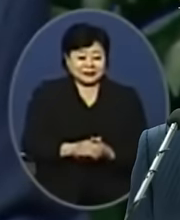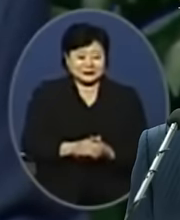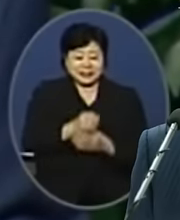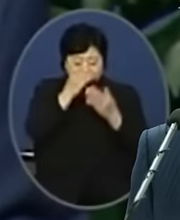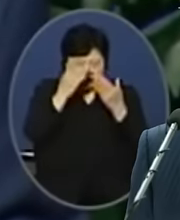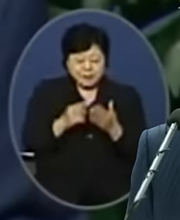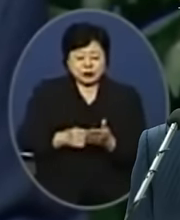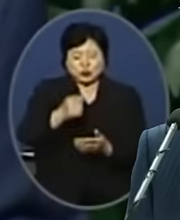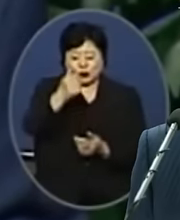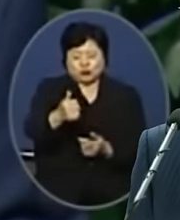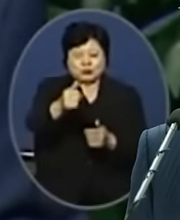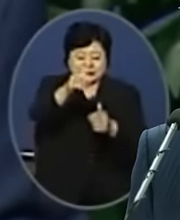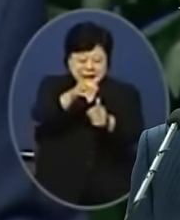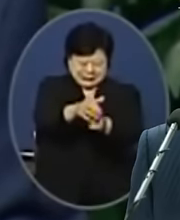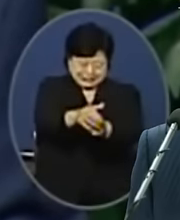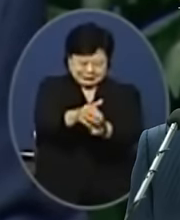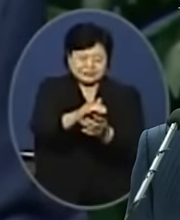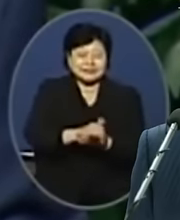감방 총무로 삼았어요.